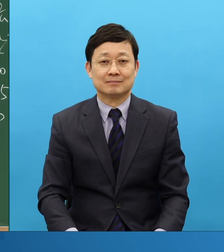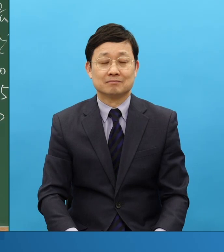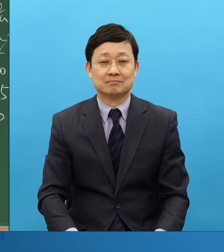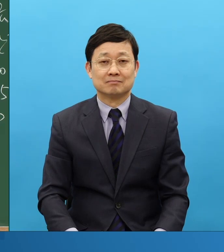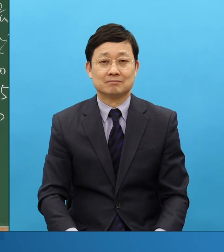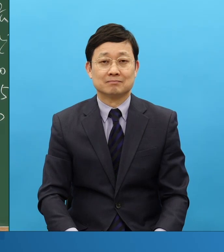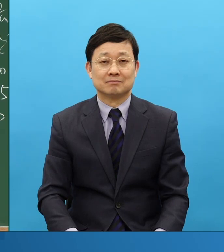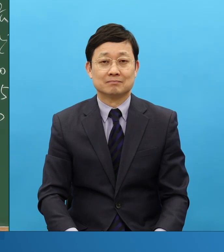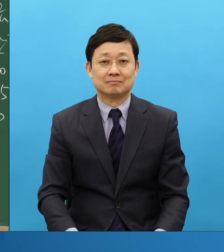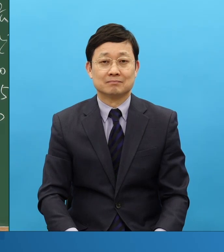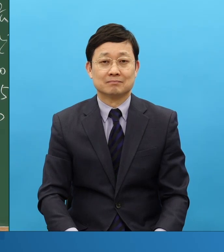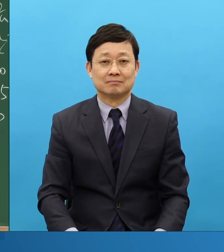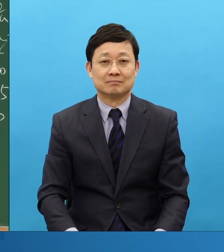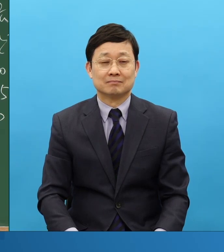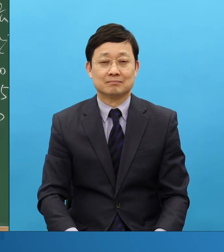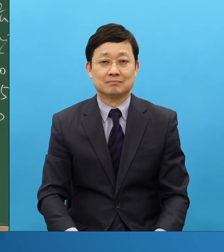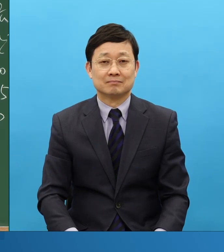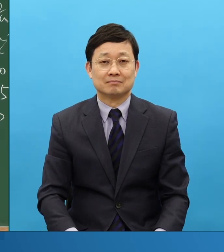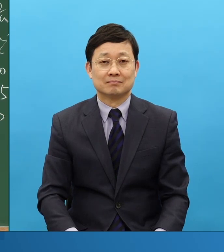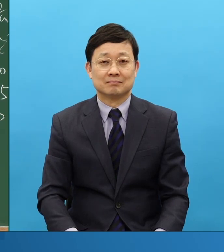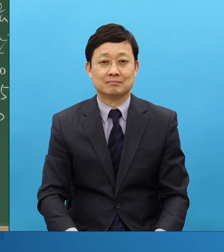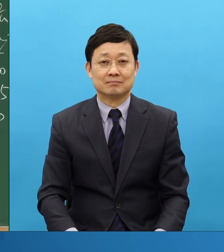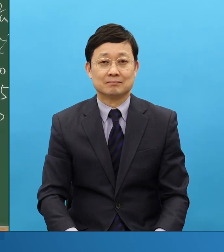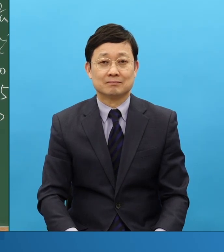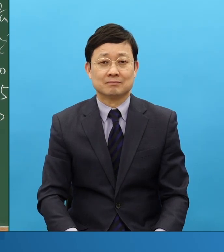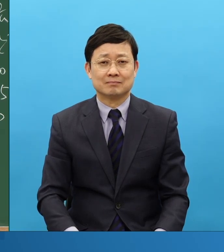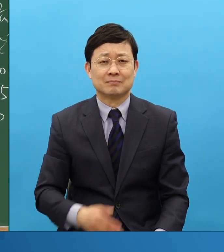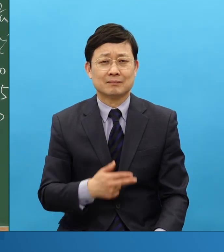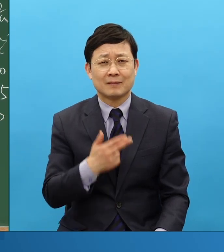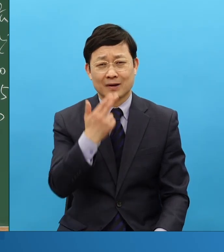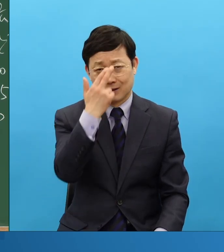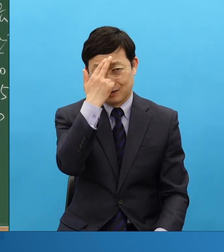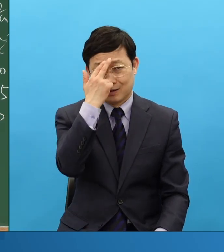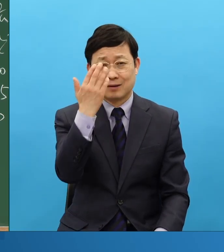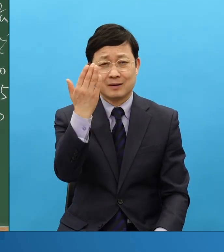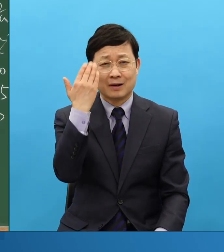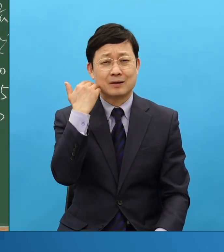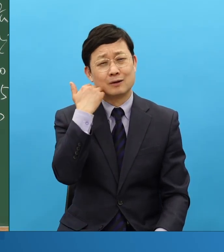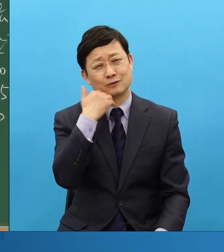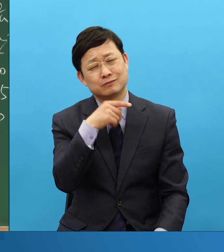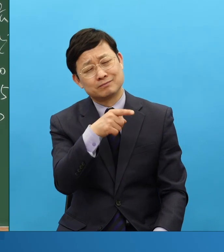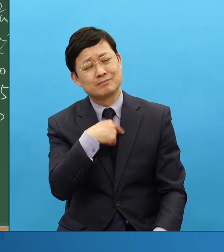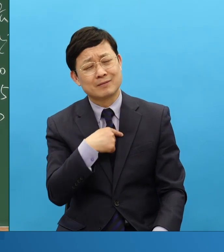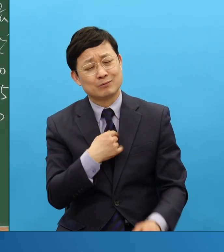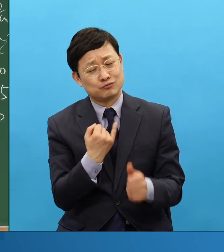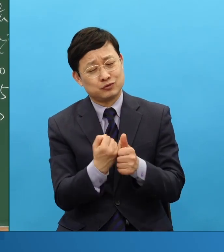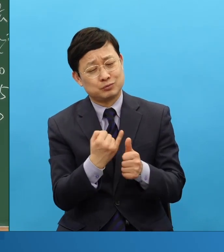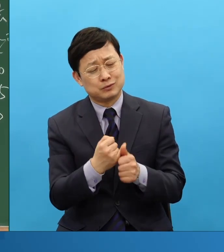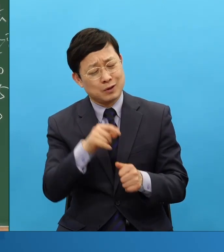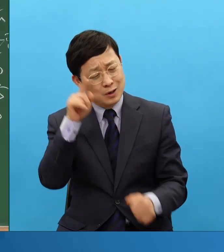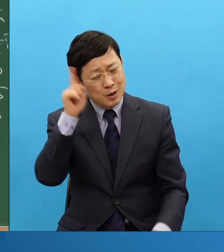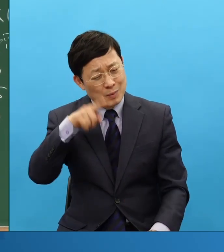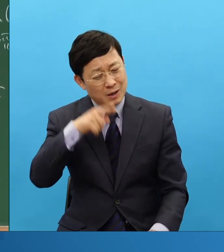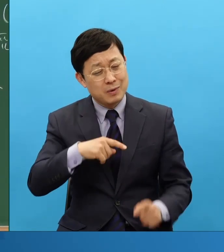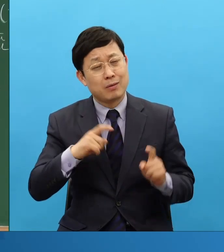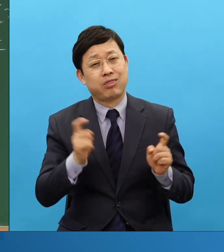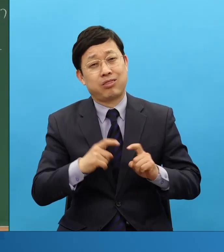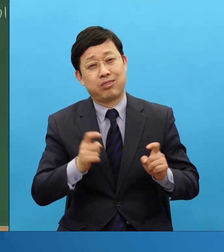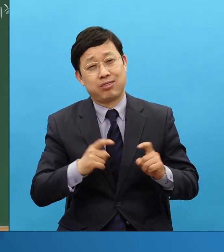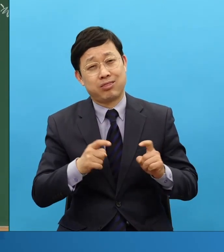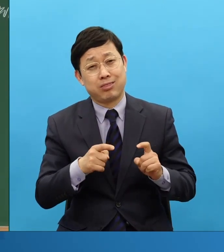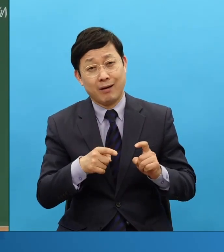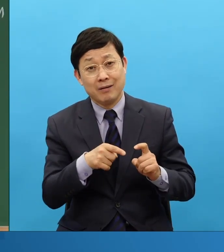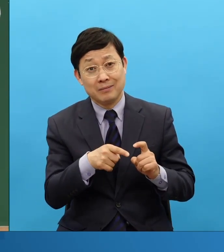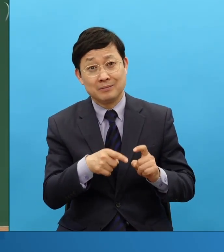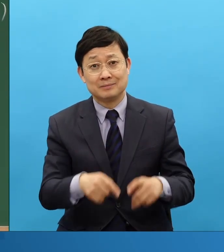저 옛날에 우리 집 앞에 보니까 부부가 맨날 싸워. 동네 사람 다 알 정도로. I looked at one couple. They were always fighting to the point that the